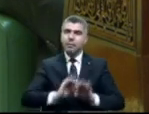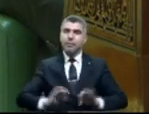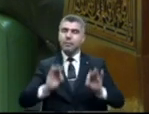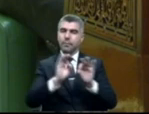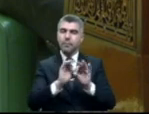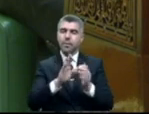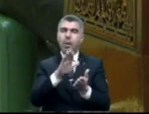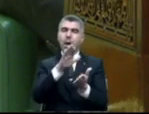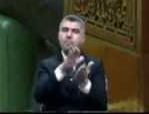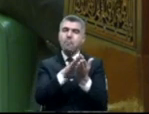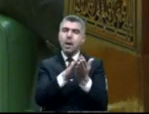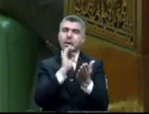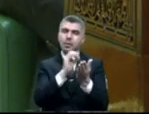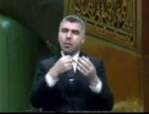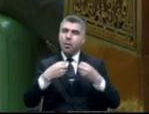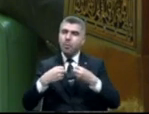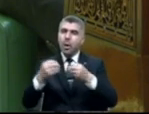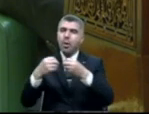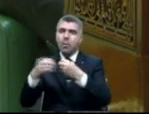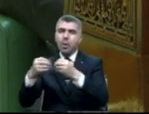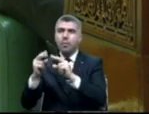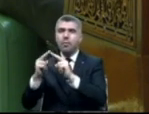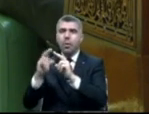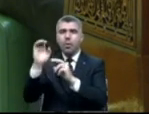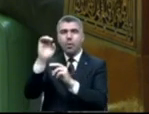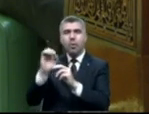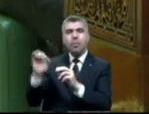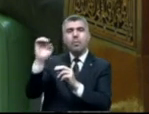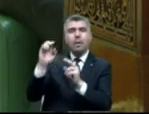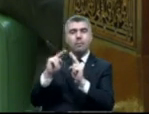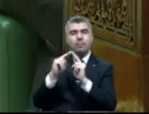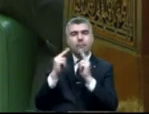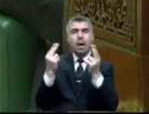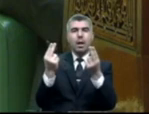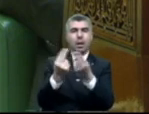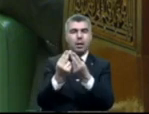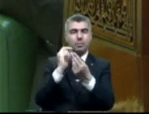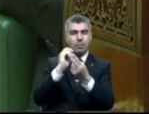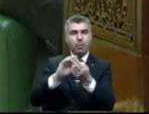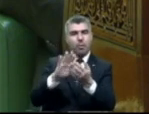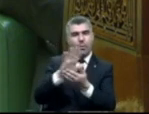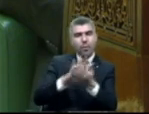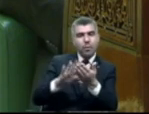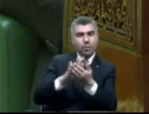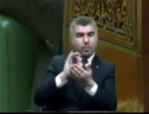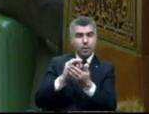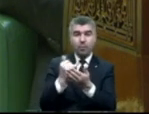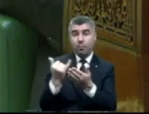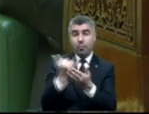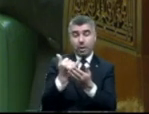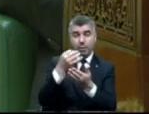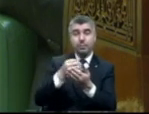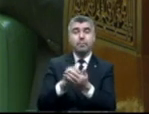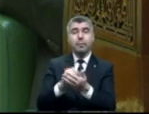كذلك المخزون ضروري تصديره نحو الخارج في أفق بلوغ درجات التميز في هذا المجال على المستوى العالمي،